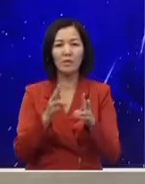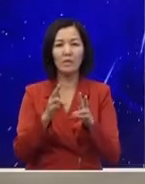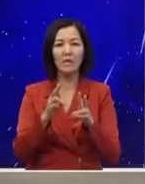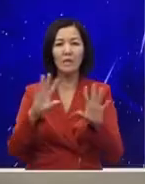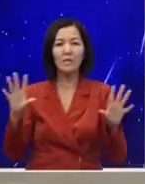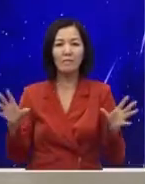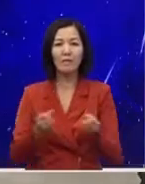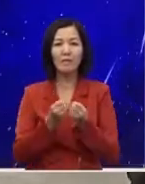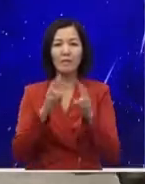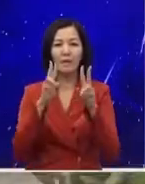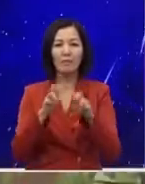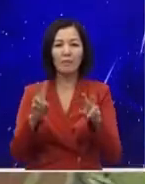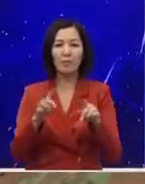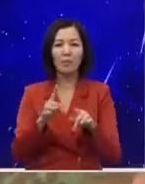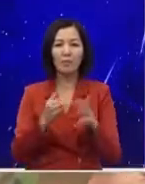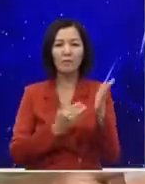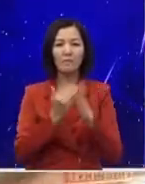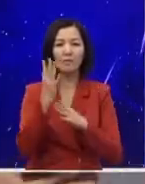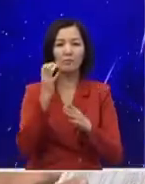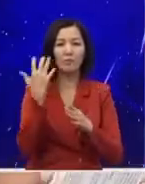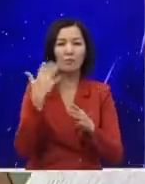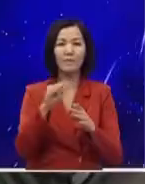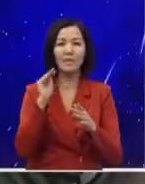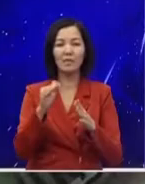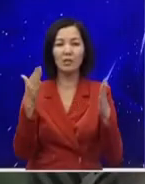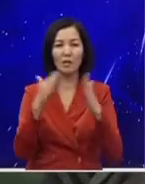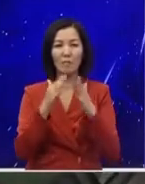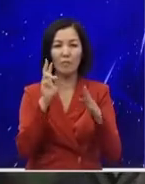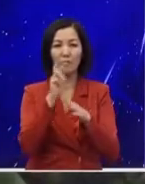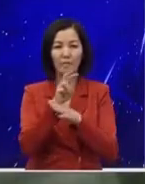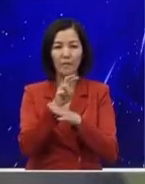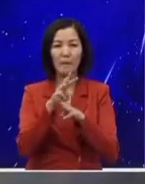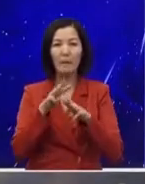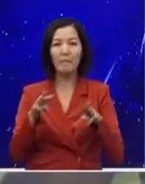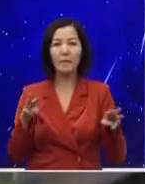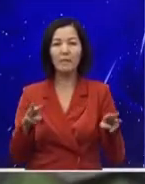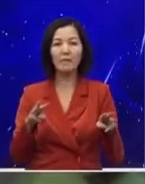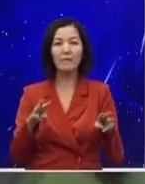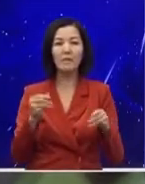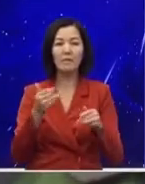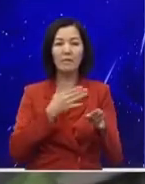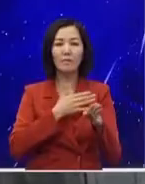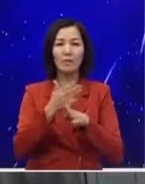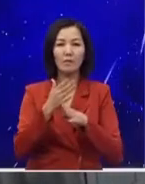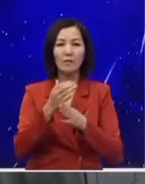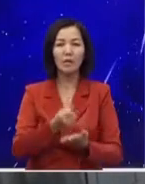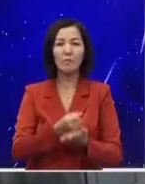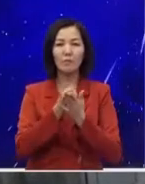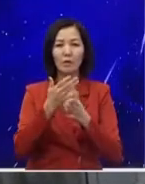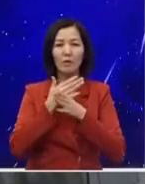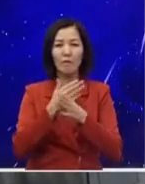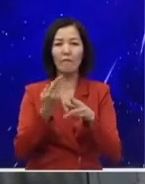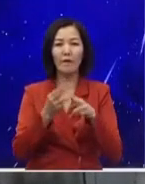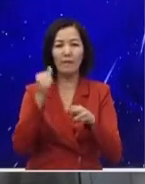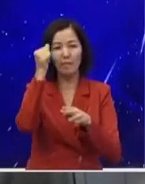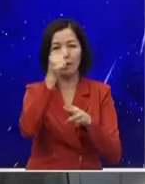страны совершили обход свыше 550 тысяч домов. Как отметил министр, за счет средств акиматов и спонсорской помощи в